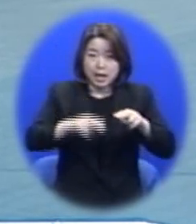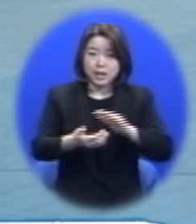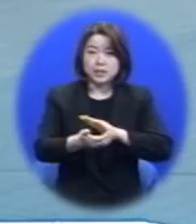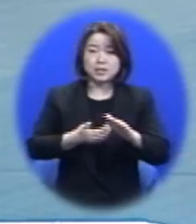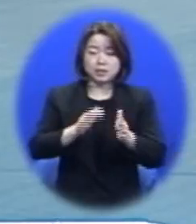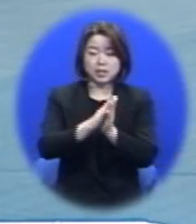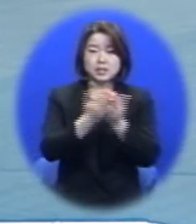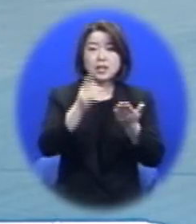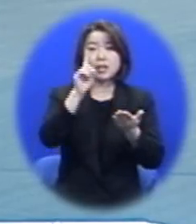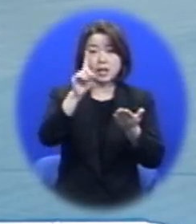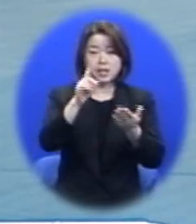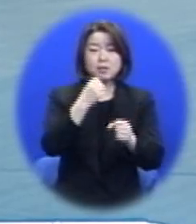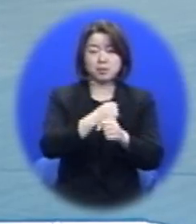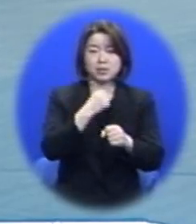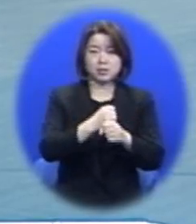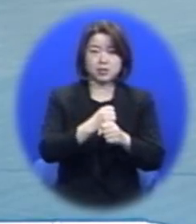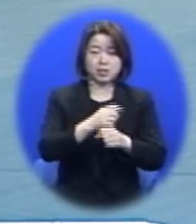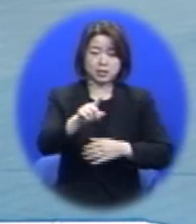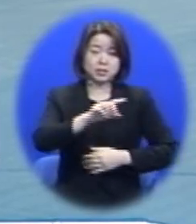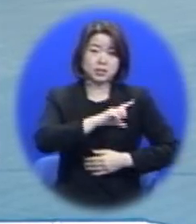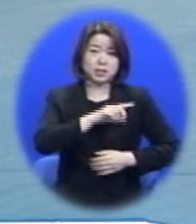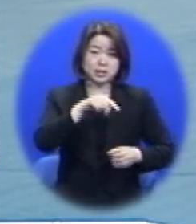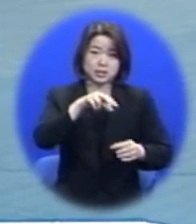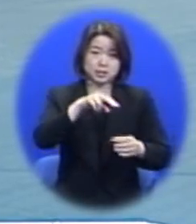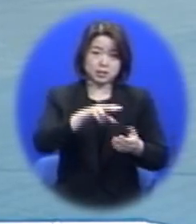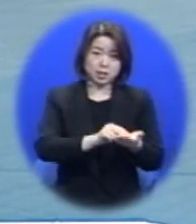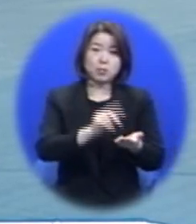제목이 인상적이었습니다. 죽도록 하면